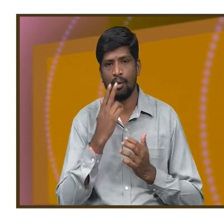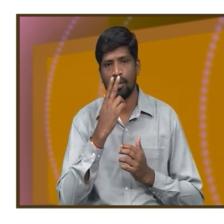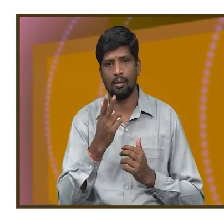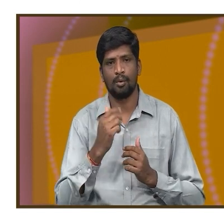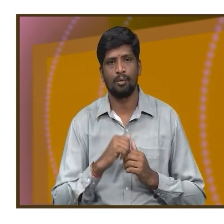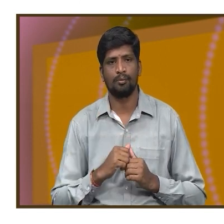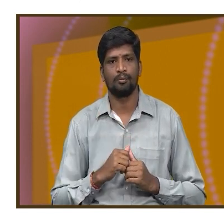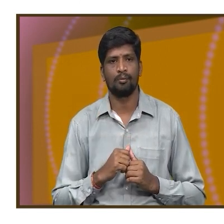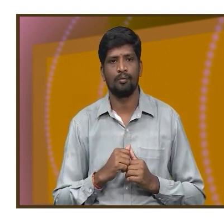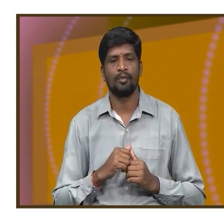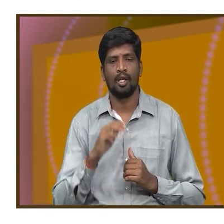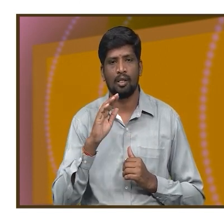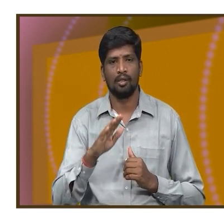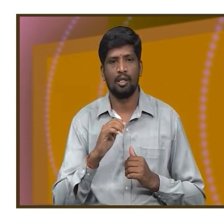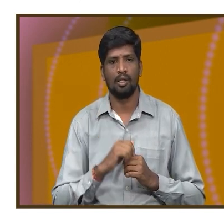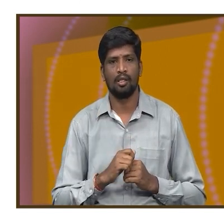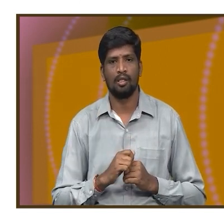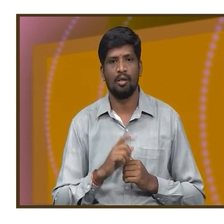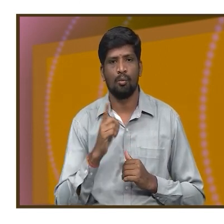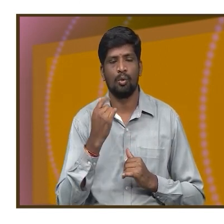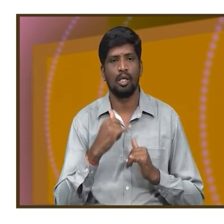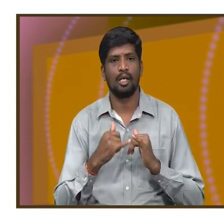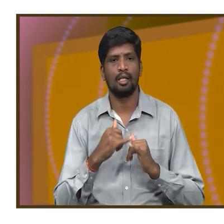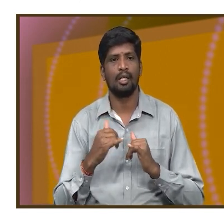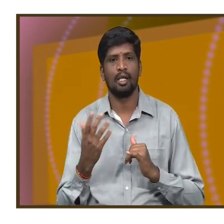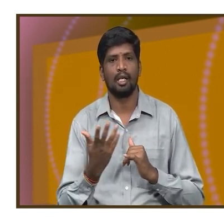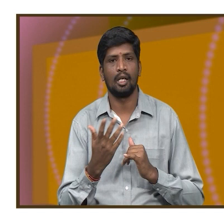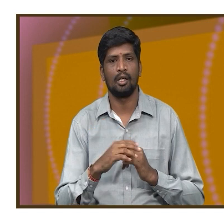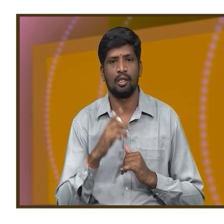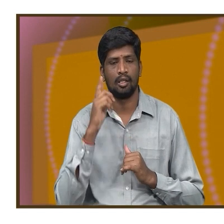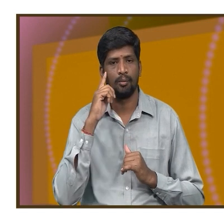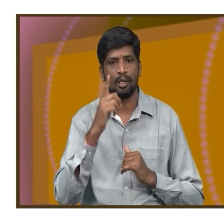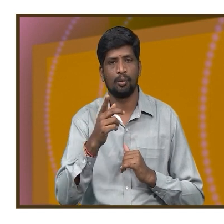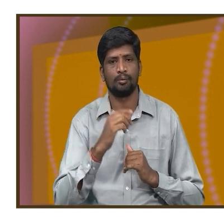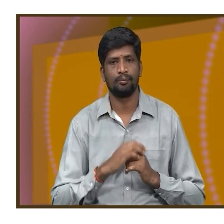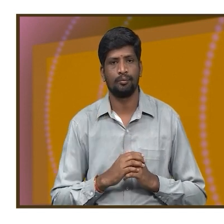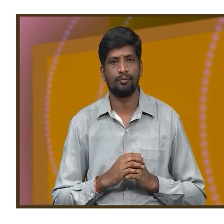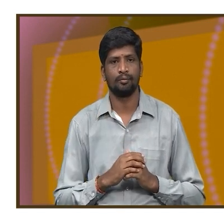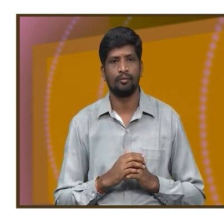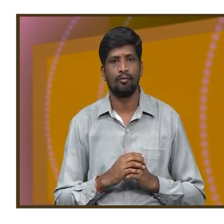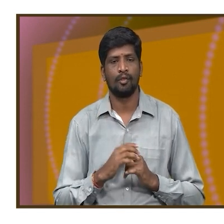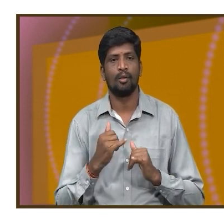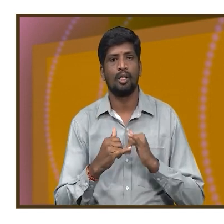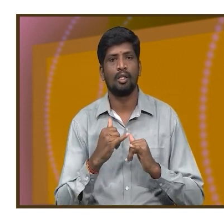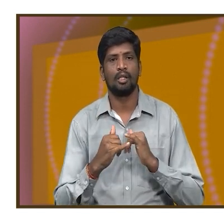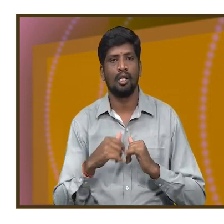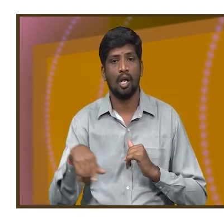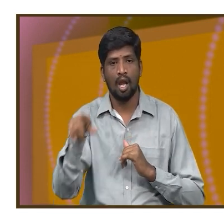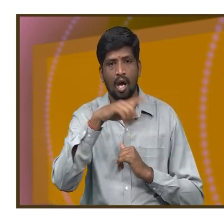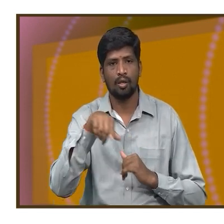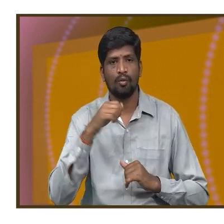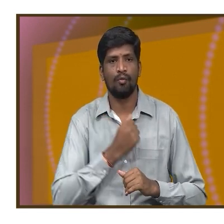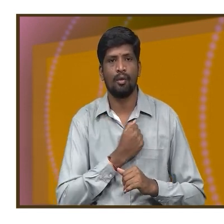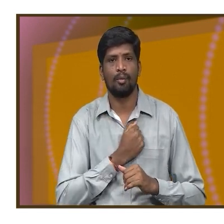பார்க்க இருக்கின்றோம். அந்த வகையில் முதல் கதை என்றால் என்ன அப்படிங்கிற ஒரு விஷயத்தையும் அதை பார்ப்போம். முதல் கதையினாலே எல்லோருக்கும்